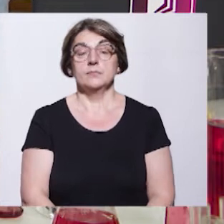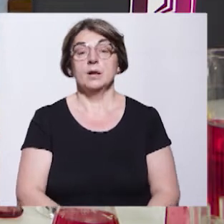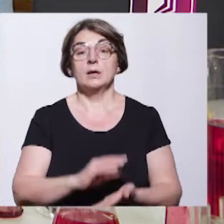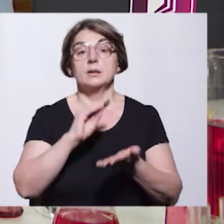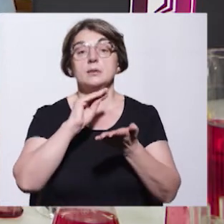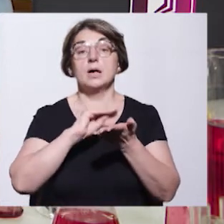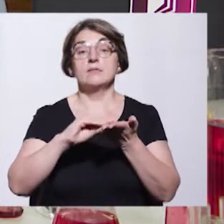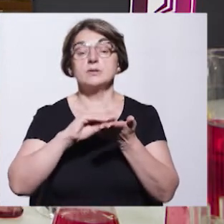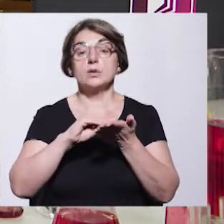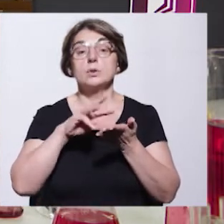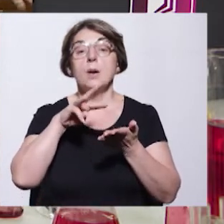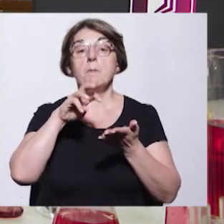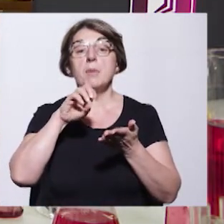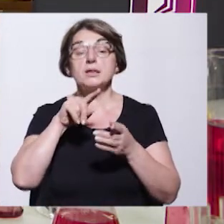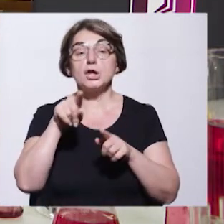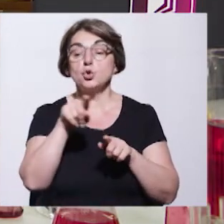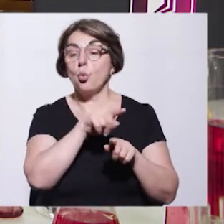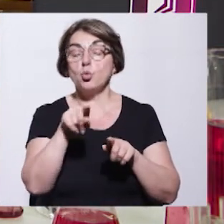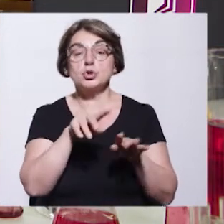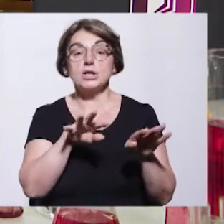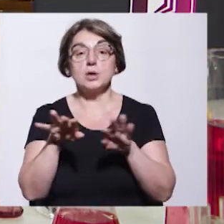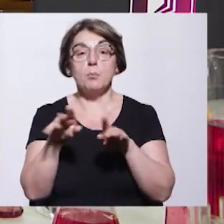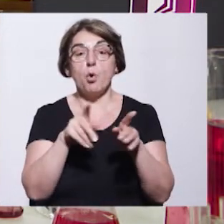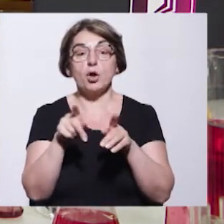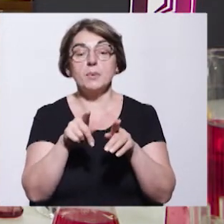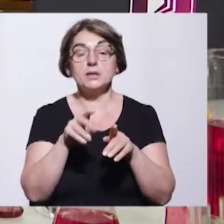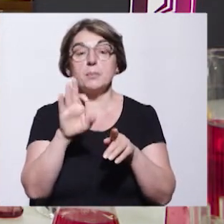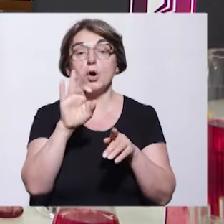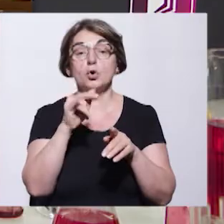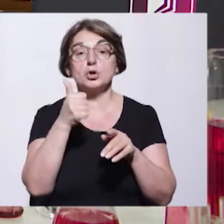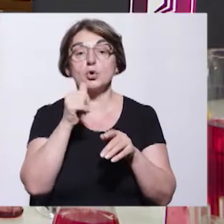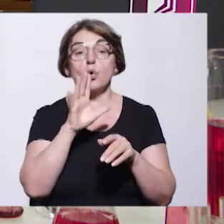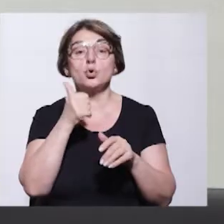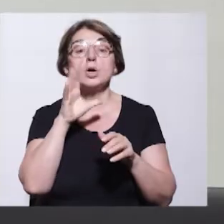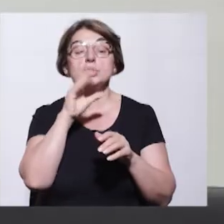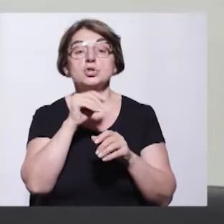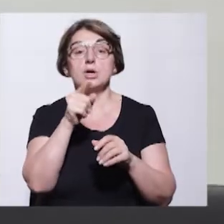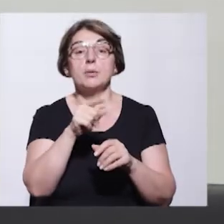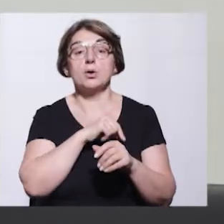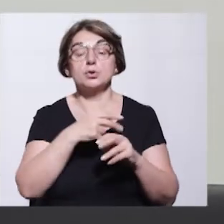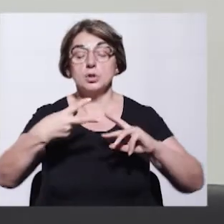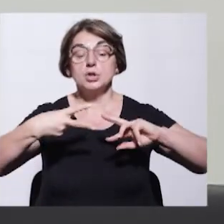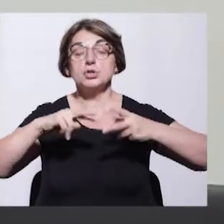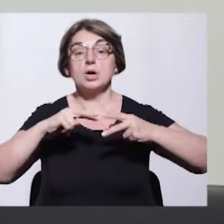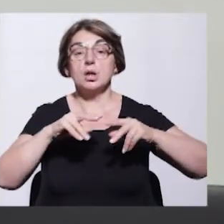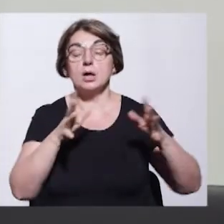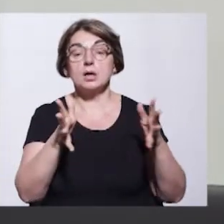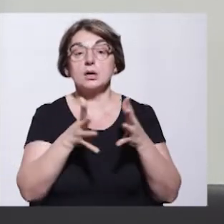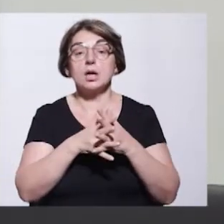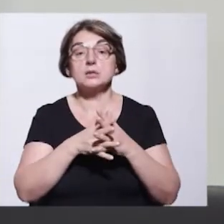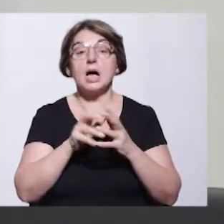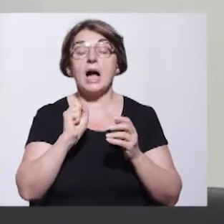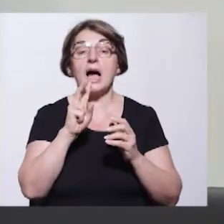დავწეროთ მეთანის ურთიერთქმედება ქლორთან. ეხლა მოდით გავარკვიოთ, როგორი მექანიზმით